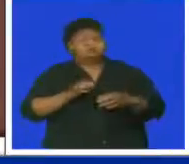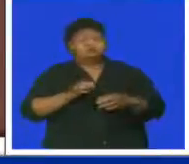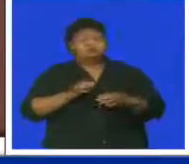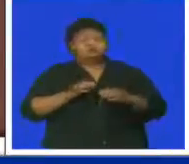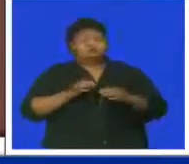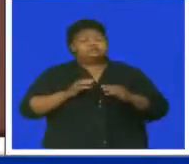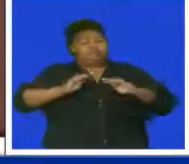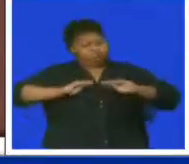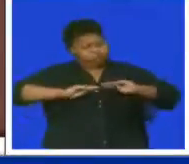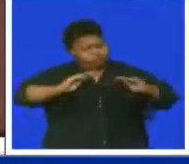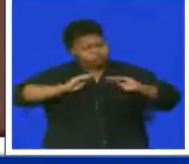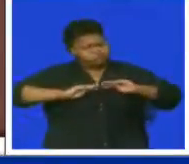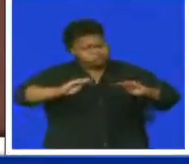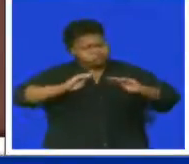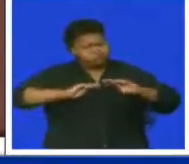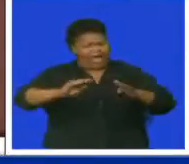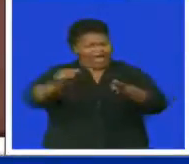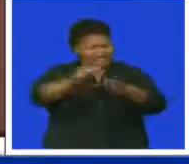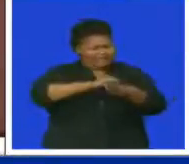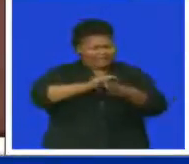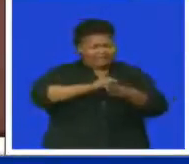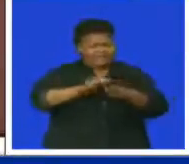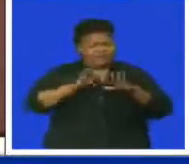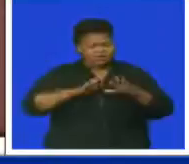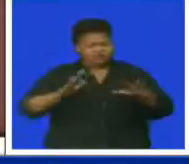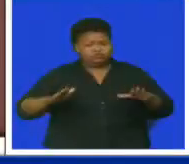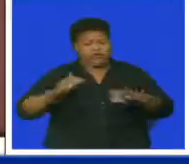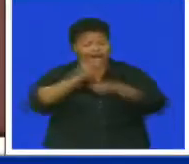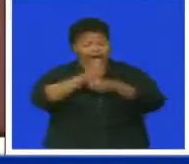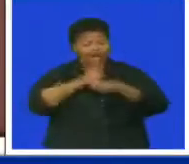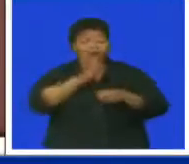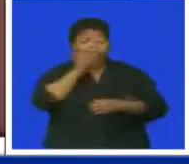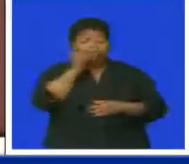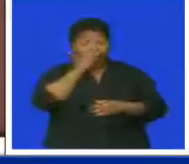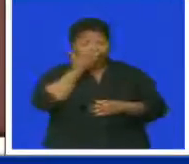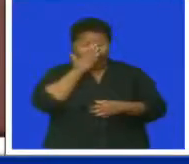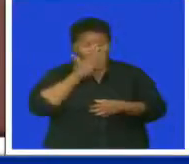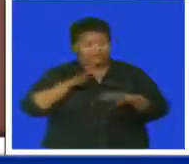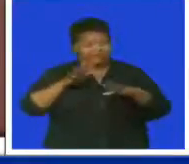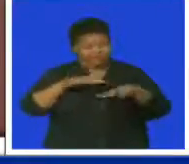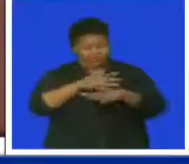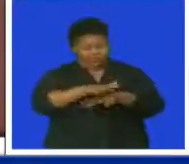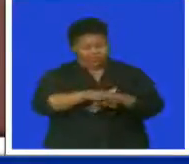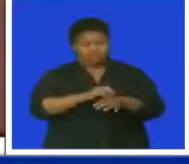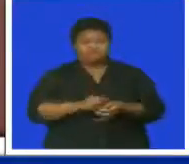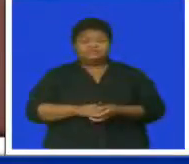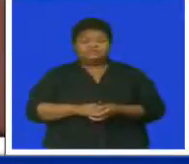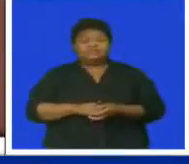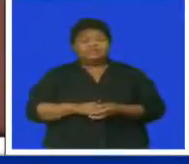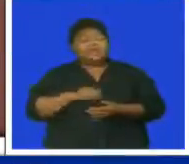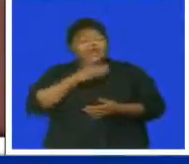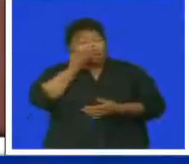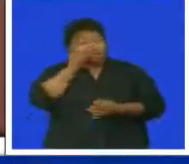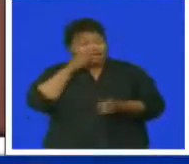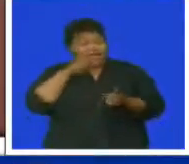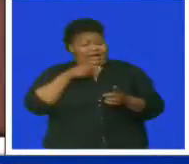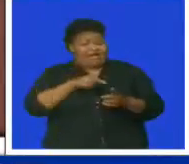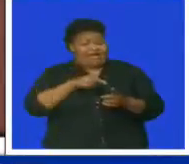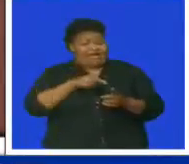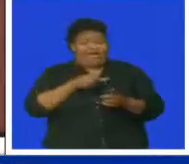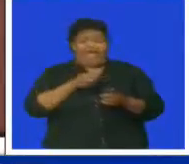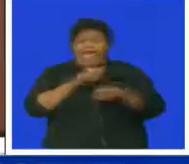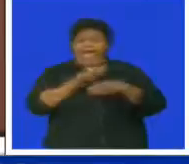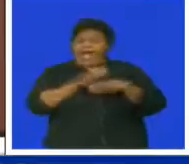ukuthi bendeke njengoba usho nje sicala njengalobu bulimete live bangalokho ukuthi le sive semaSwati